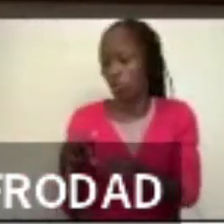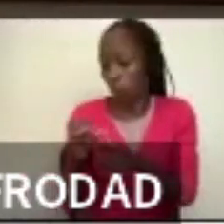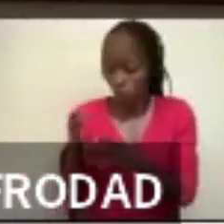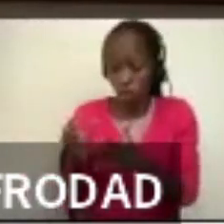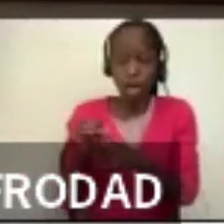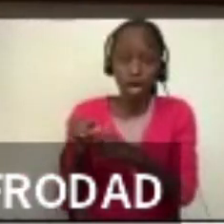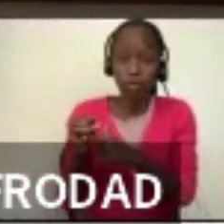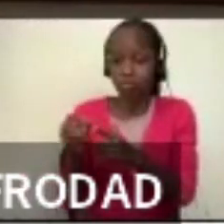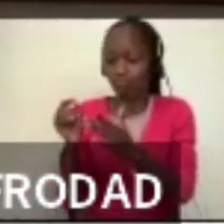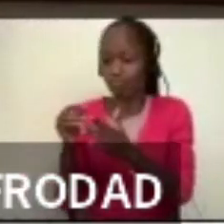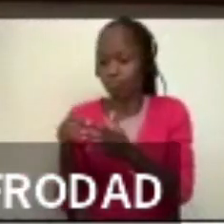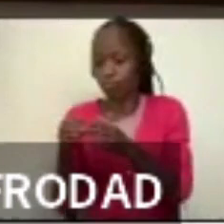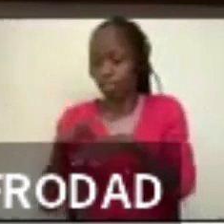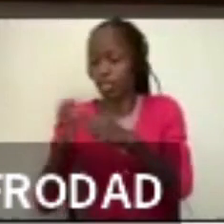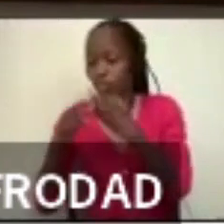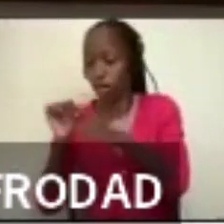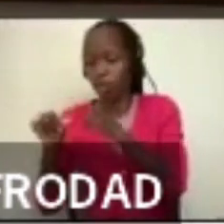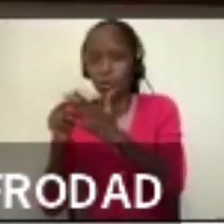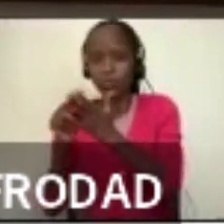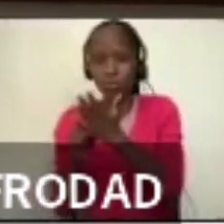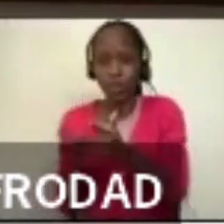l'article, mais il est aussi risqué,